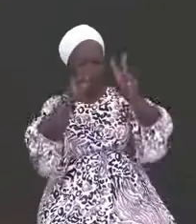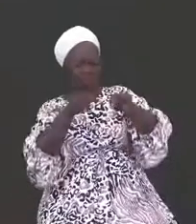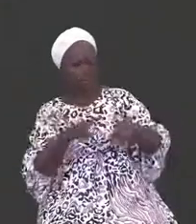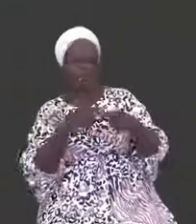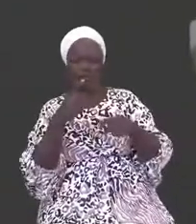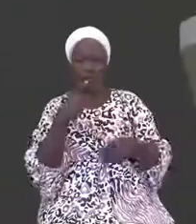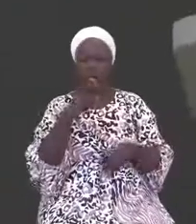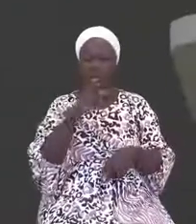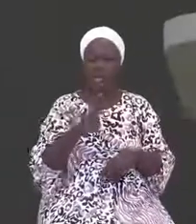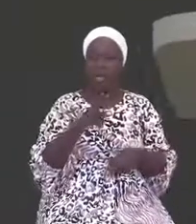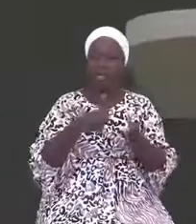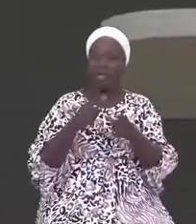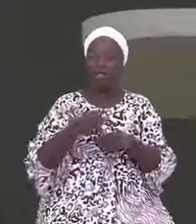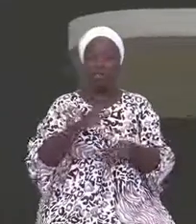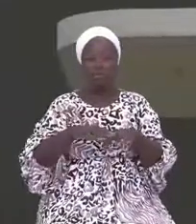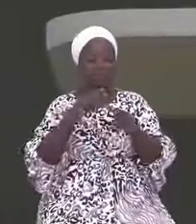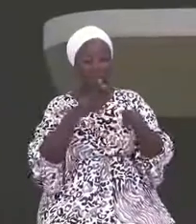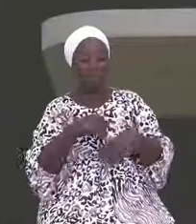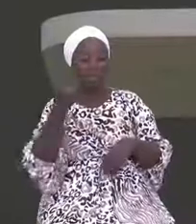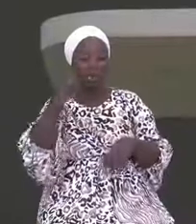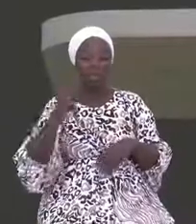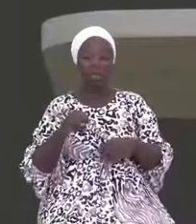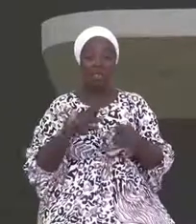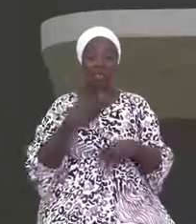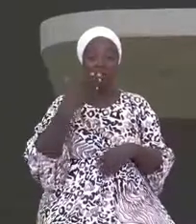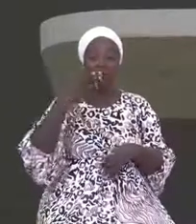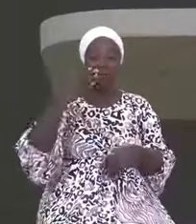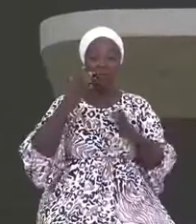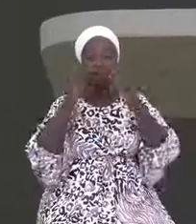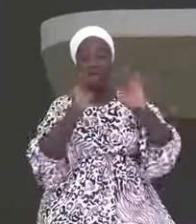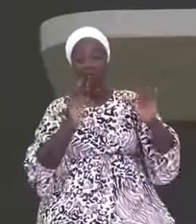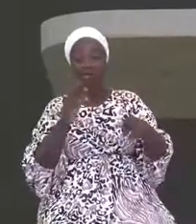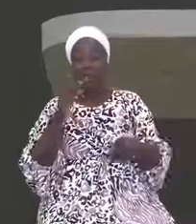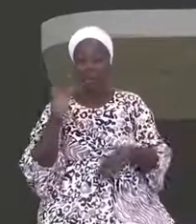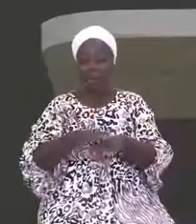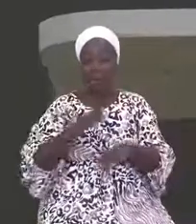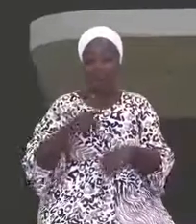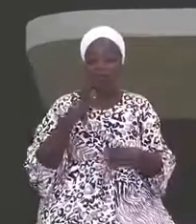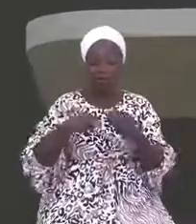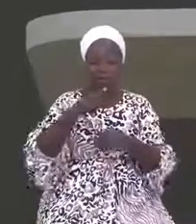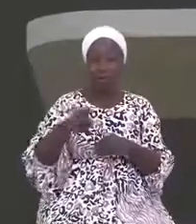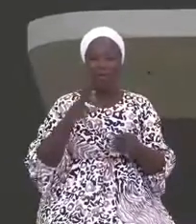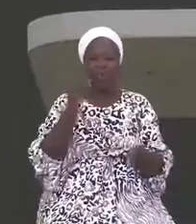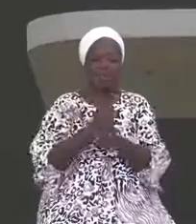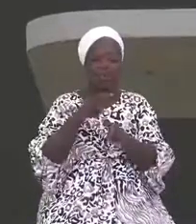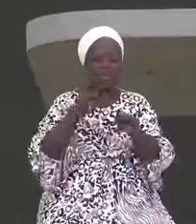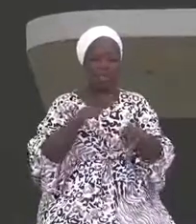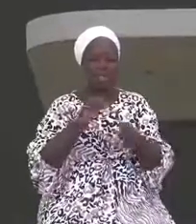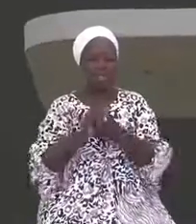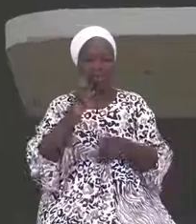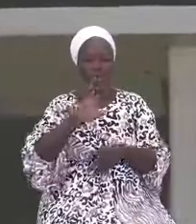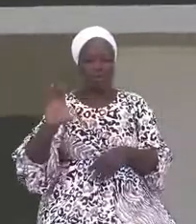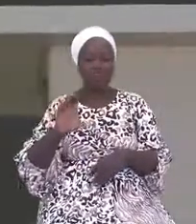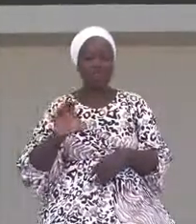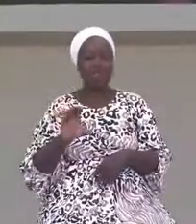en te minimisant, ne regarde pas les ridicules, regarde tes centuples, la multiplication que tu as, tu seras heureux chaque jour